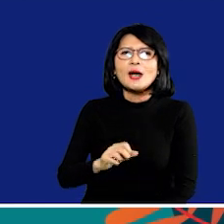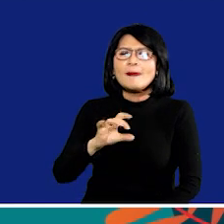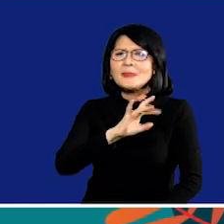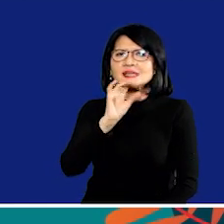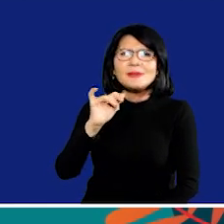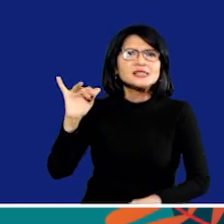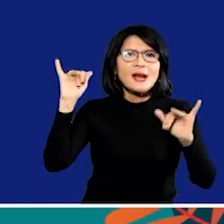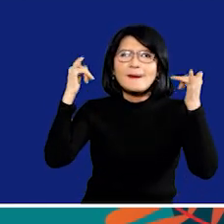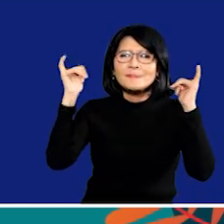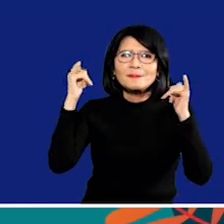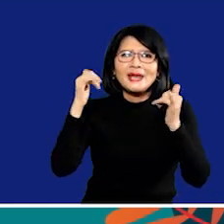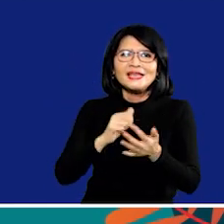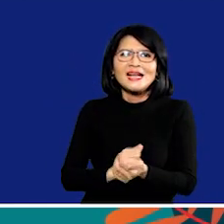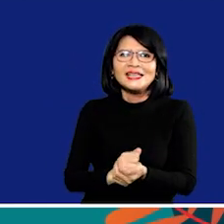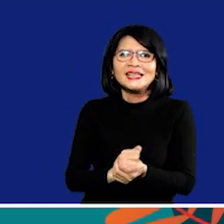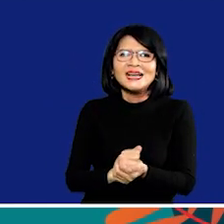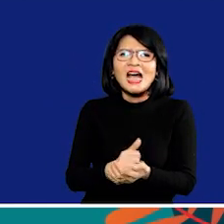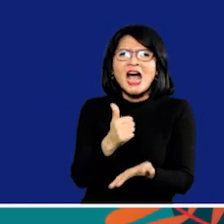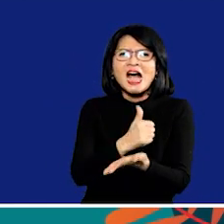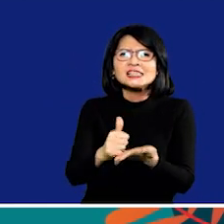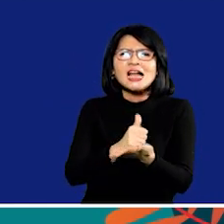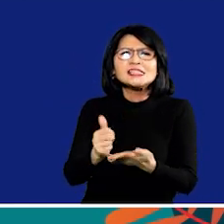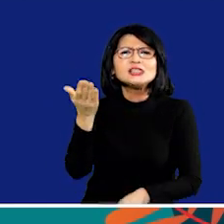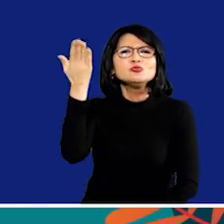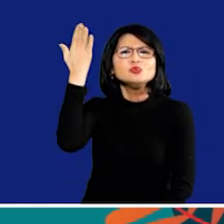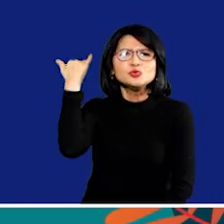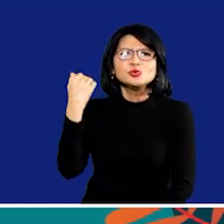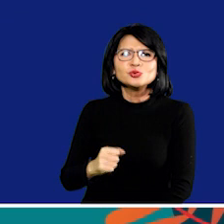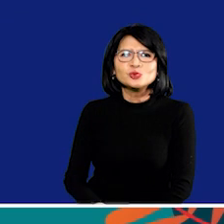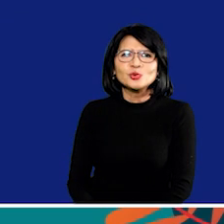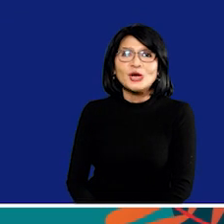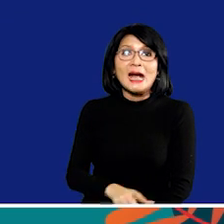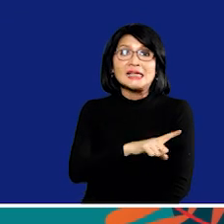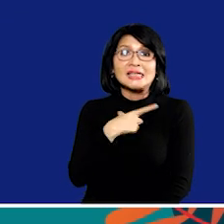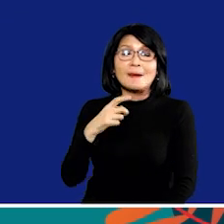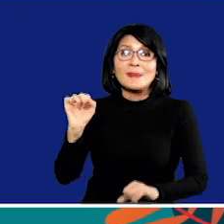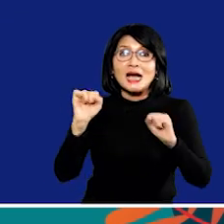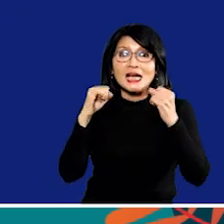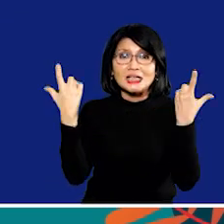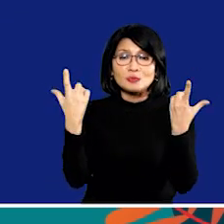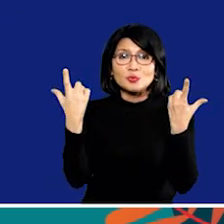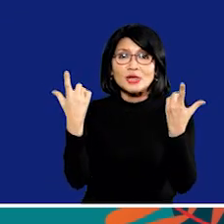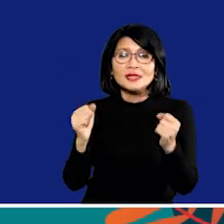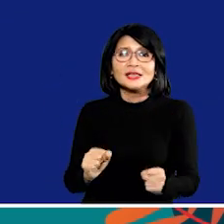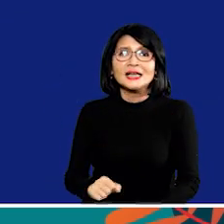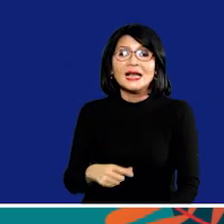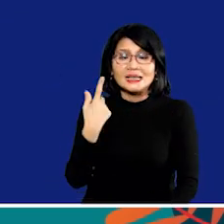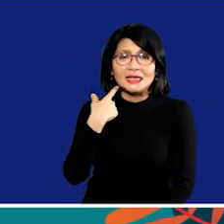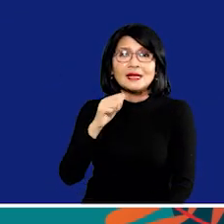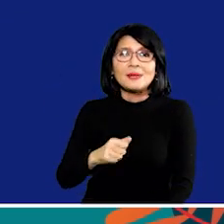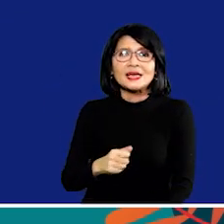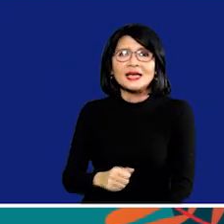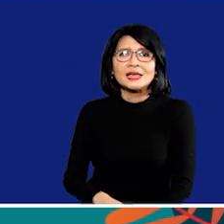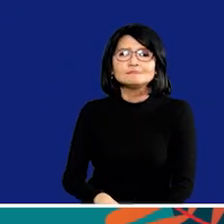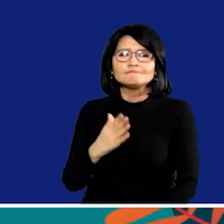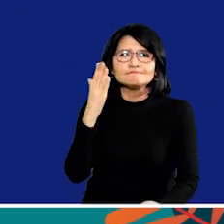engkling, kemudian ada yang namanya ular tangga, dan lain sebagainya. Nah, permainan-permainan ini kan selama liburan akhirnya tidak digunakan nih.